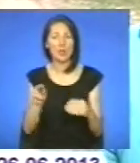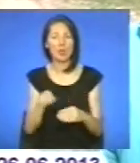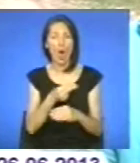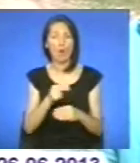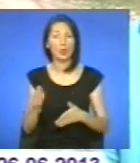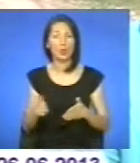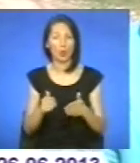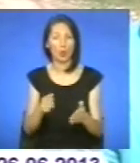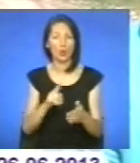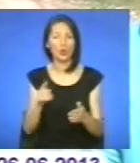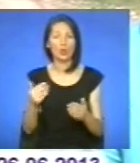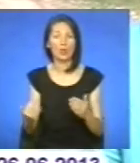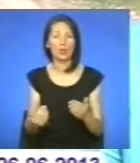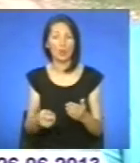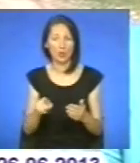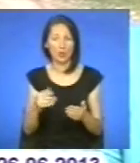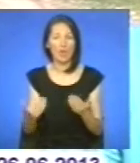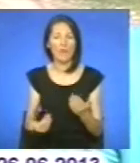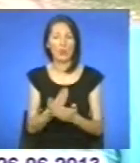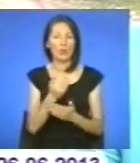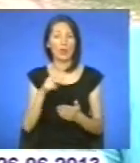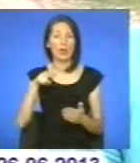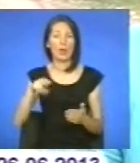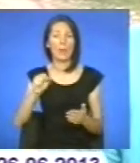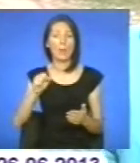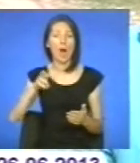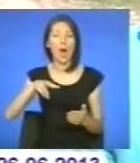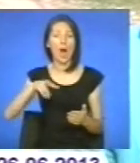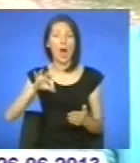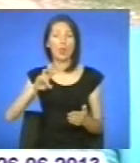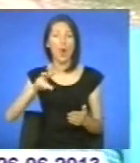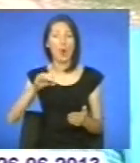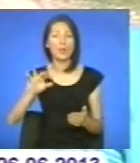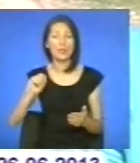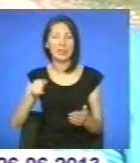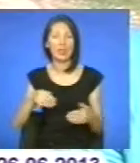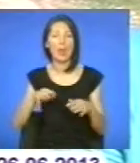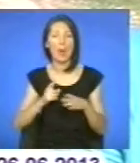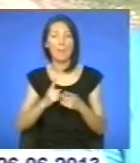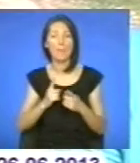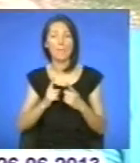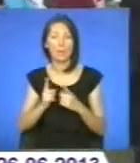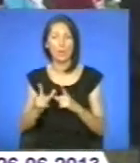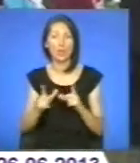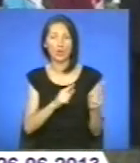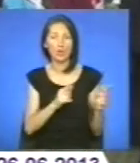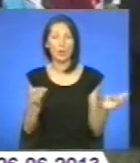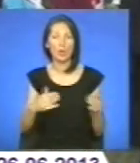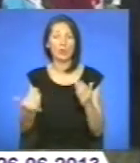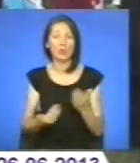сюди відновити паломницький маршрут, то спочатку треба зробити дорогу і щоб була якась інфраструктура.